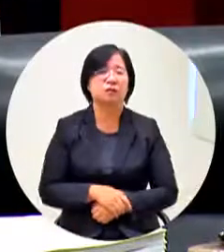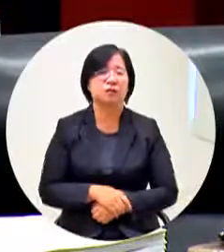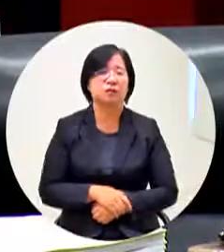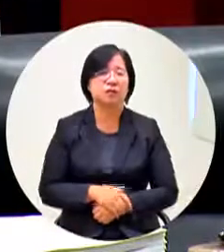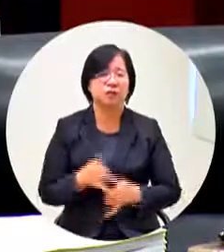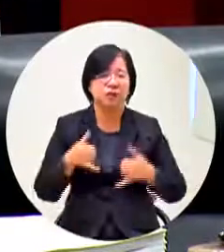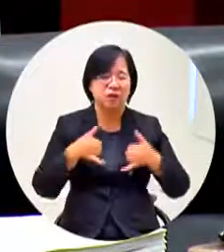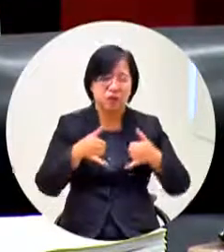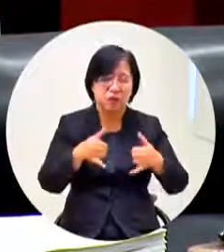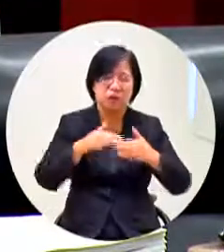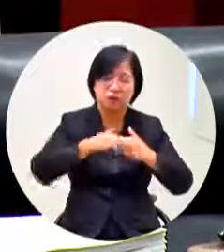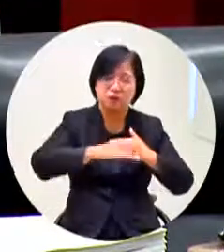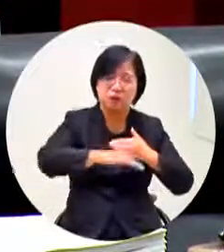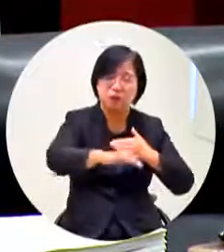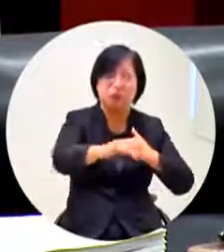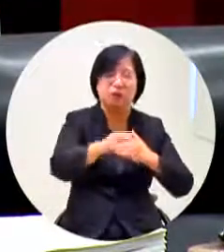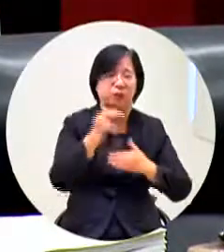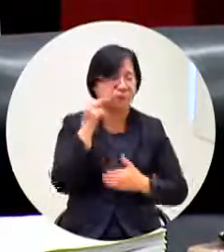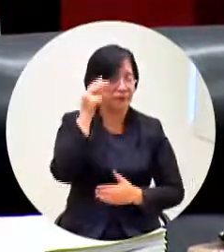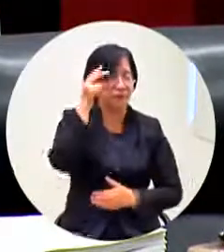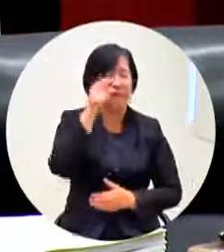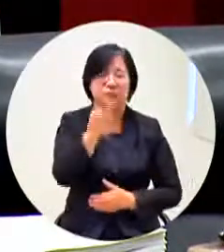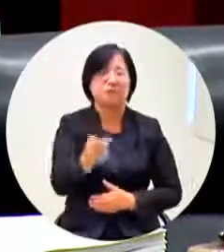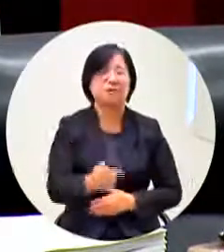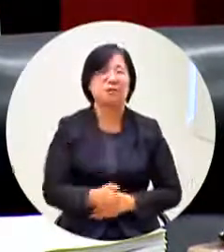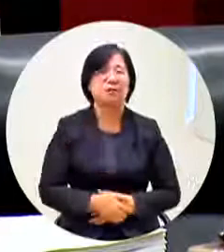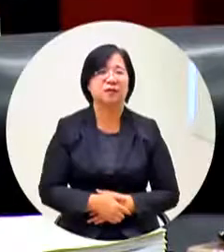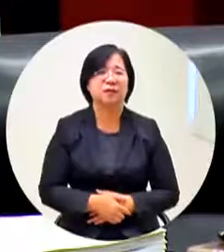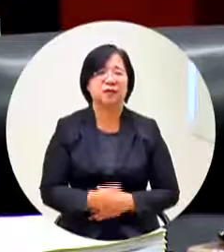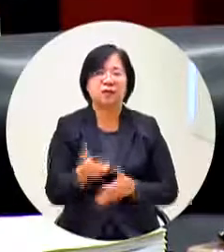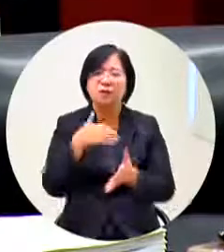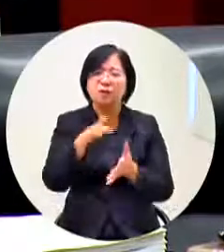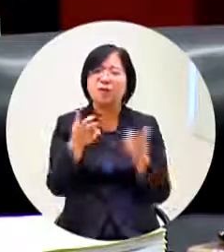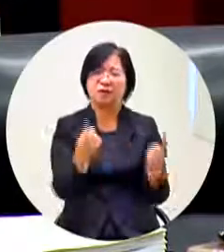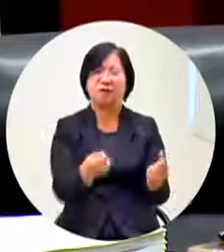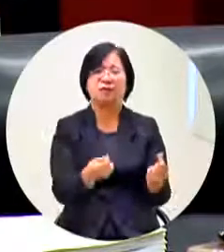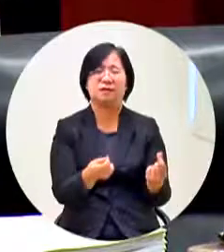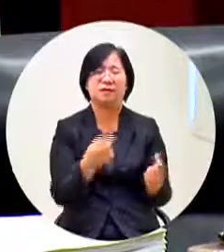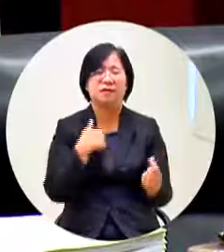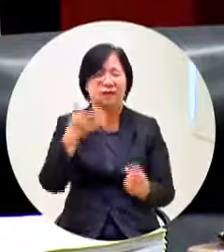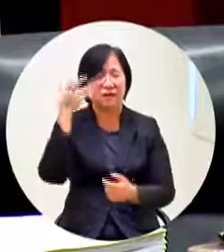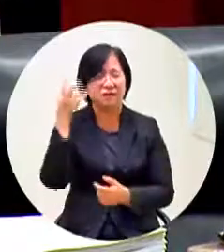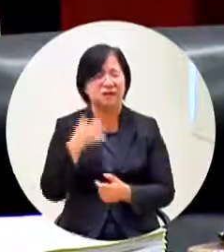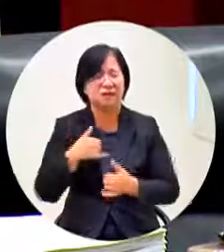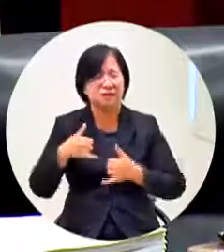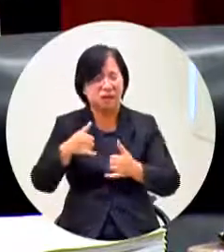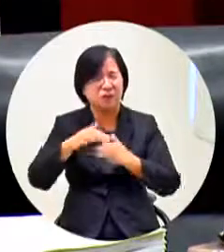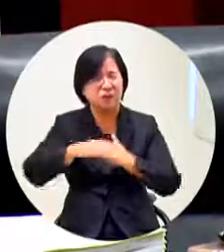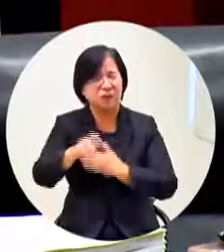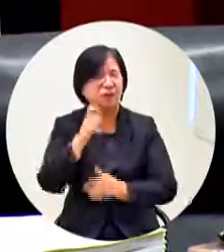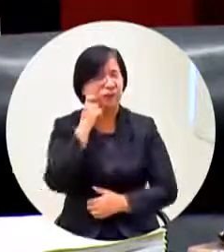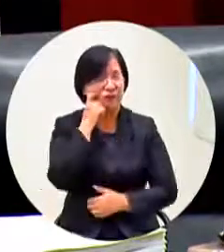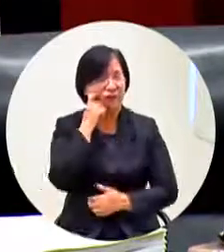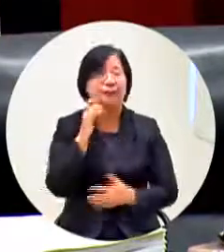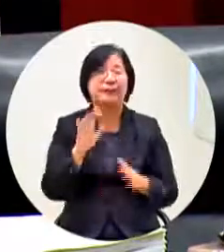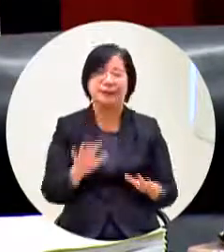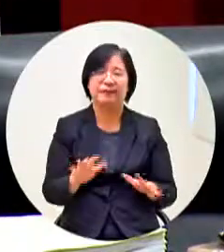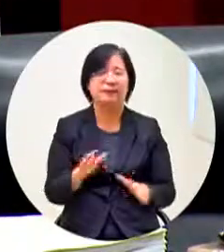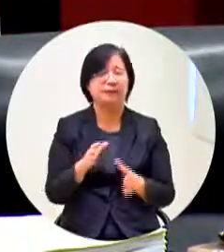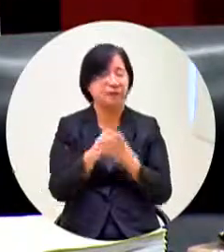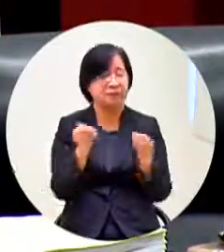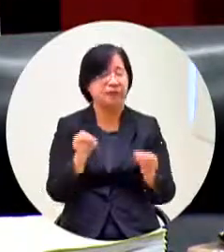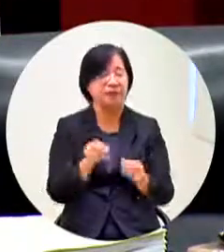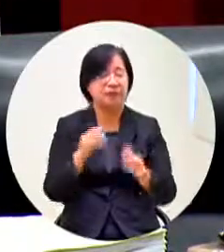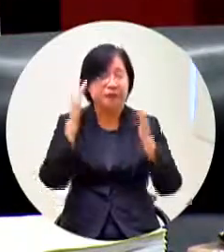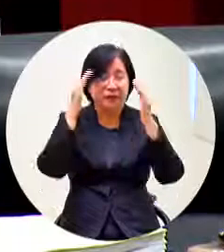部分就非常有感，一样的预算，为什么过去要拜托几条路的，还铺这么久，但是现在面韩市长上任